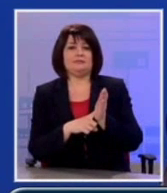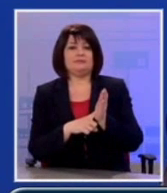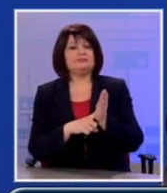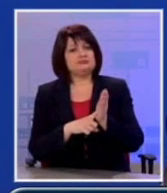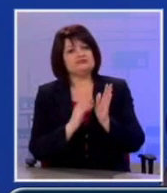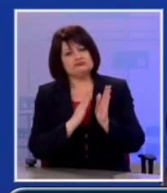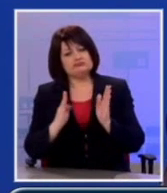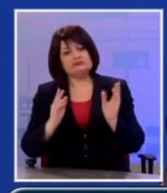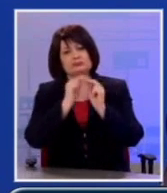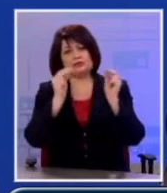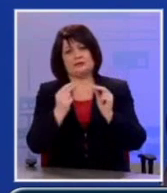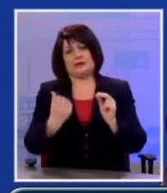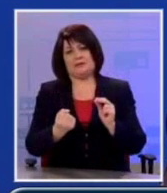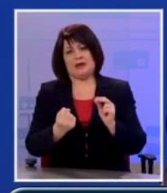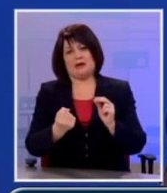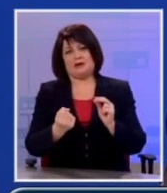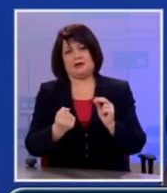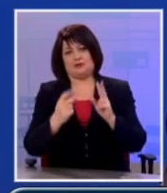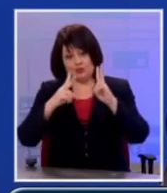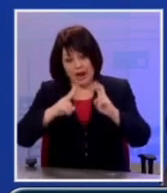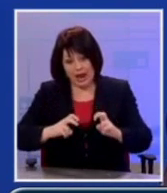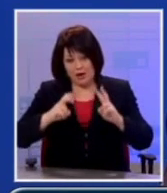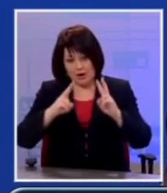τμηματικά αποτελέσματα αυτού του ελέγχου.